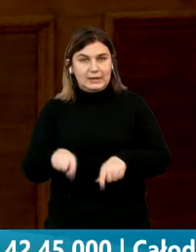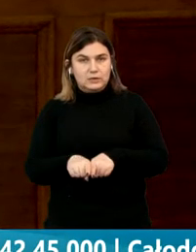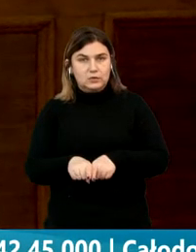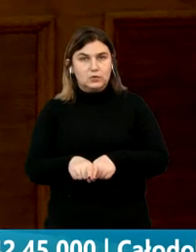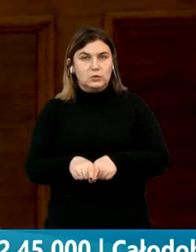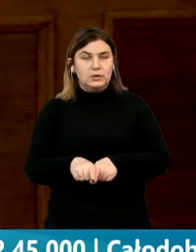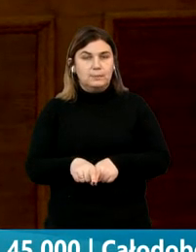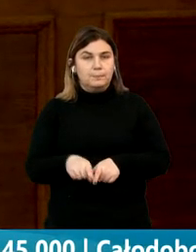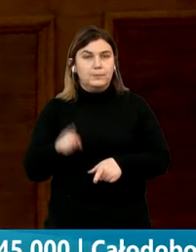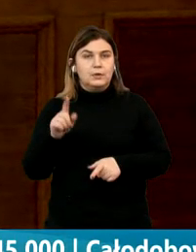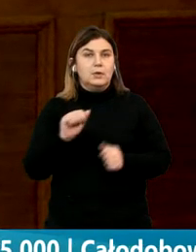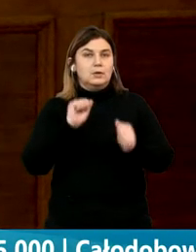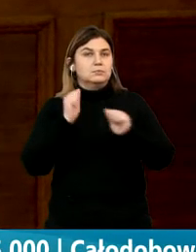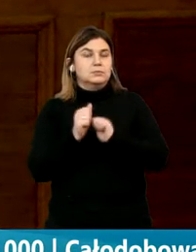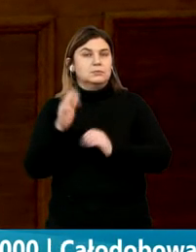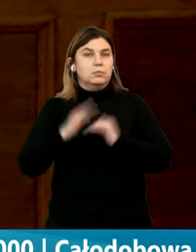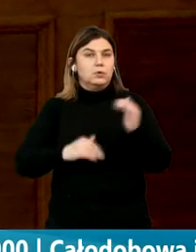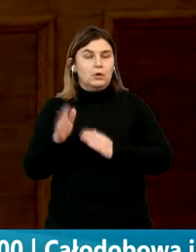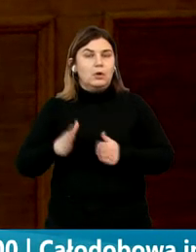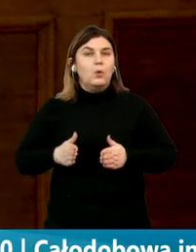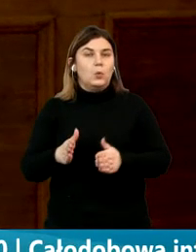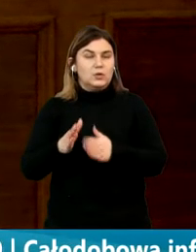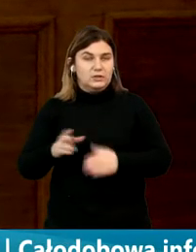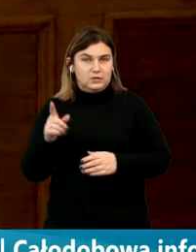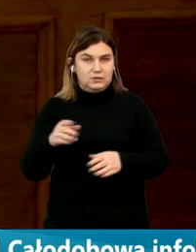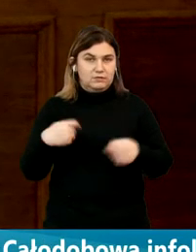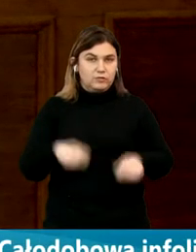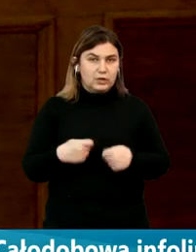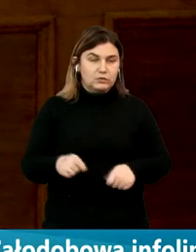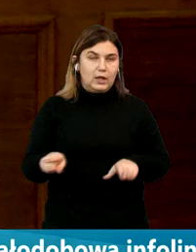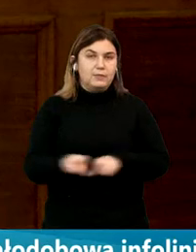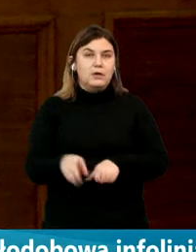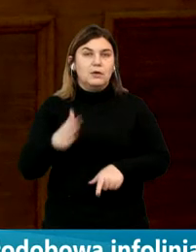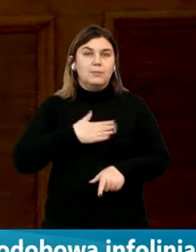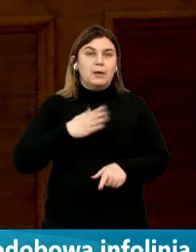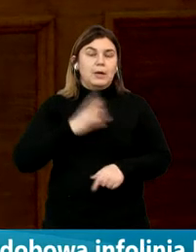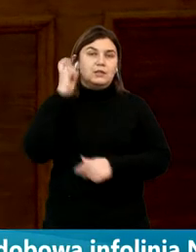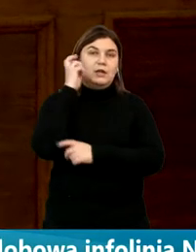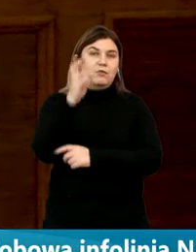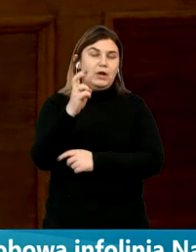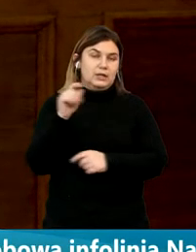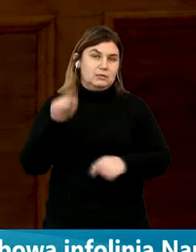choćby przebudowę ulic w Szczecinie. Mamy również tramwaje szczecińskie,